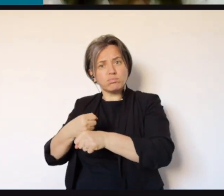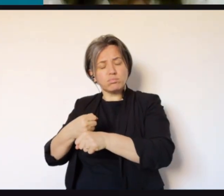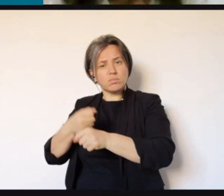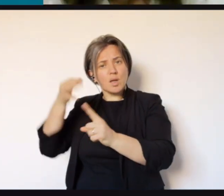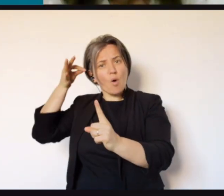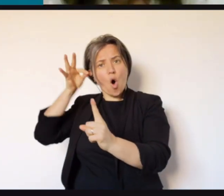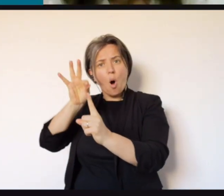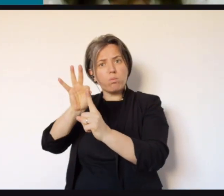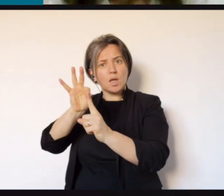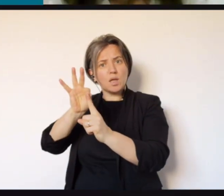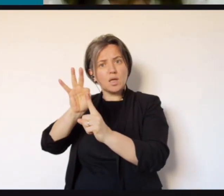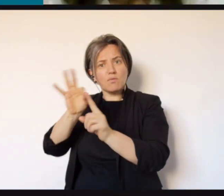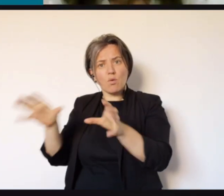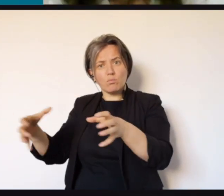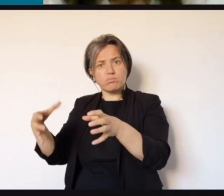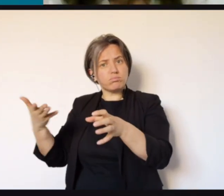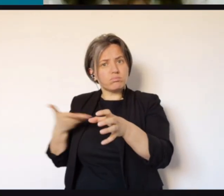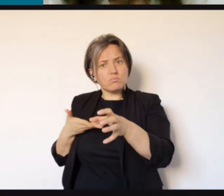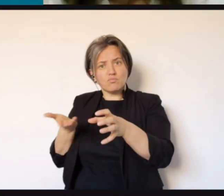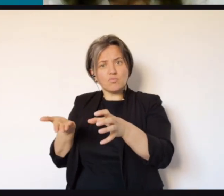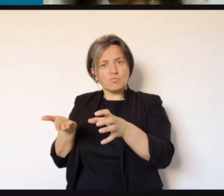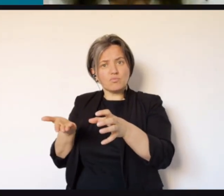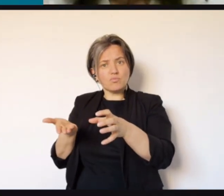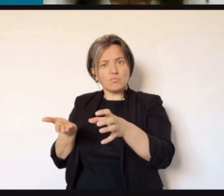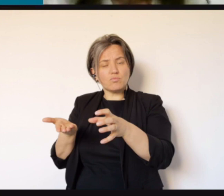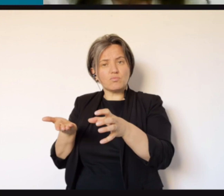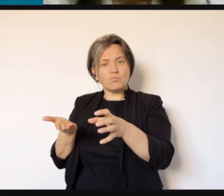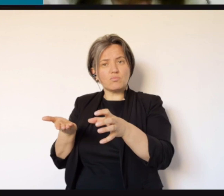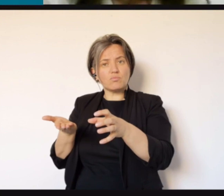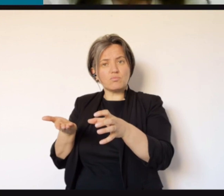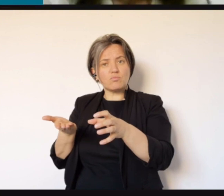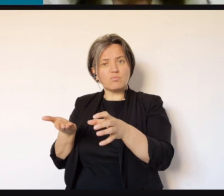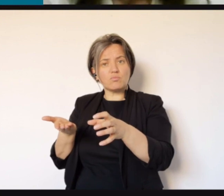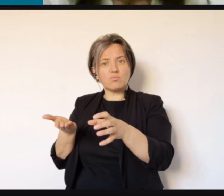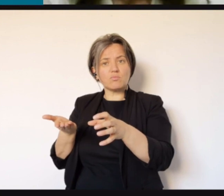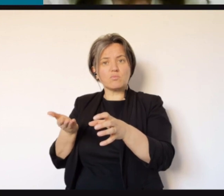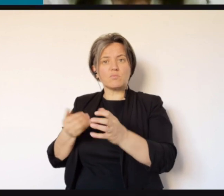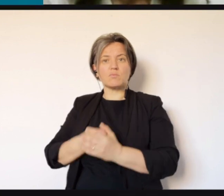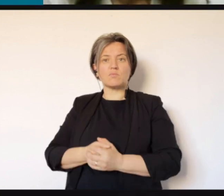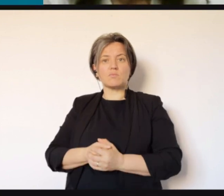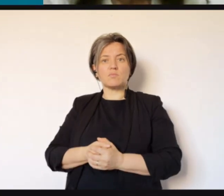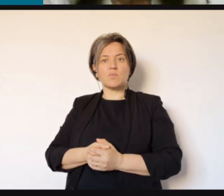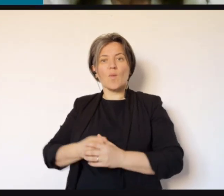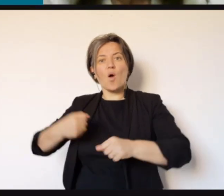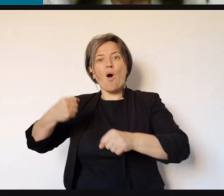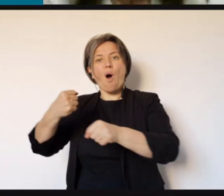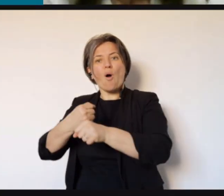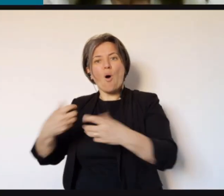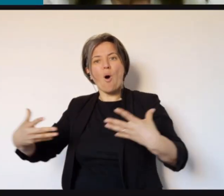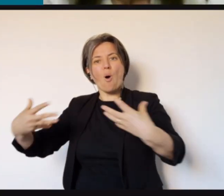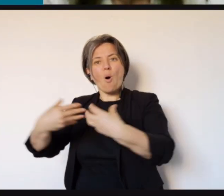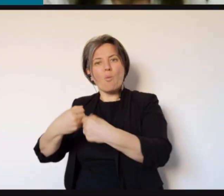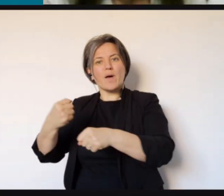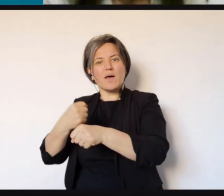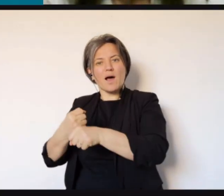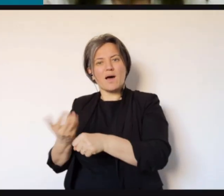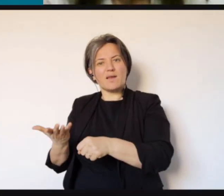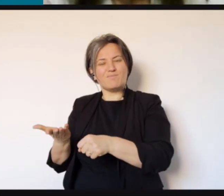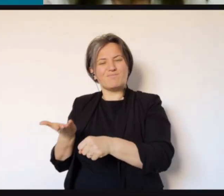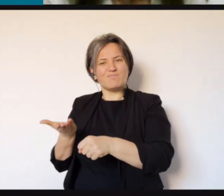Se si riesce a raggiungere l'obiettivo, si riesce a farlo in maniera